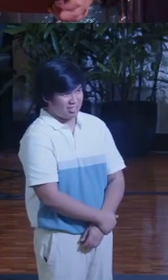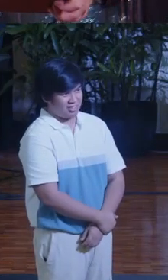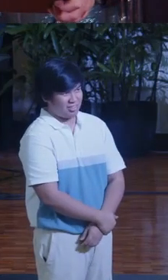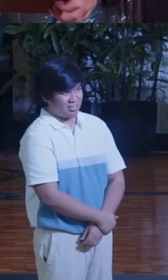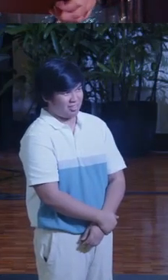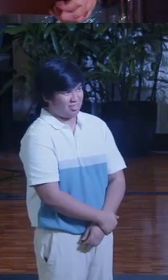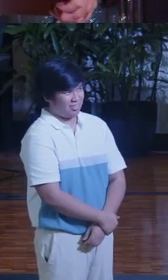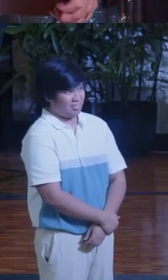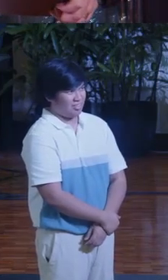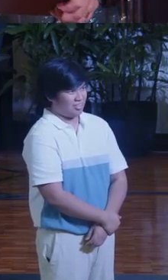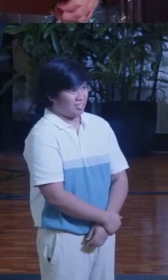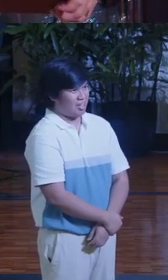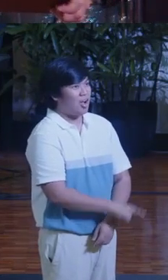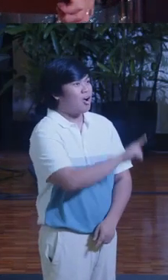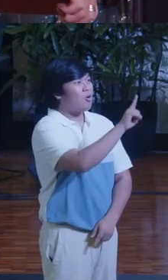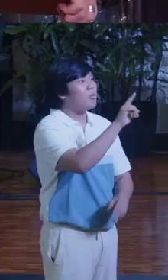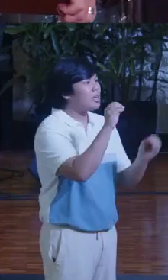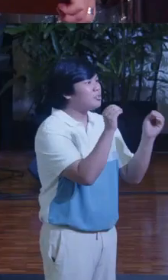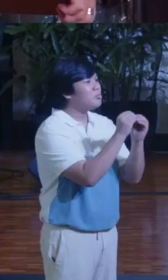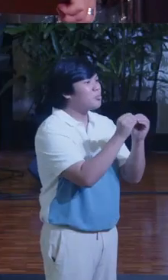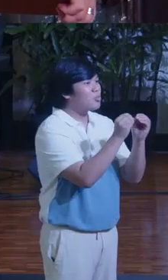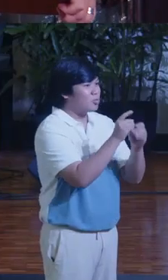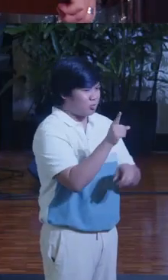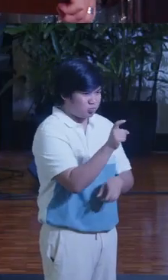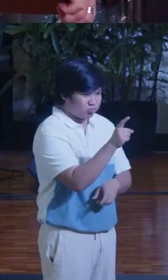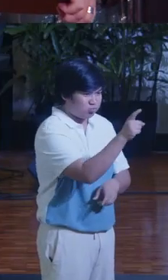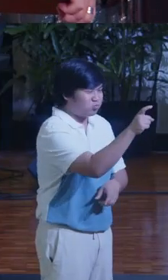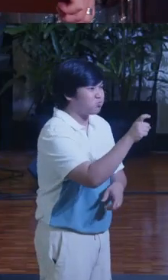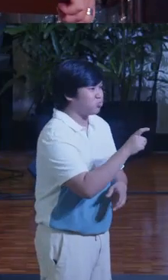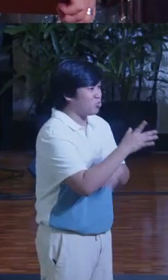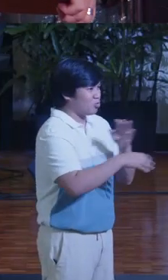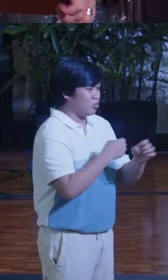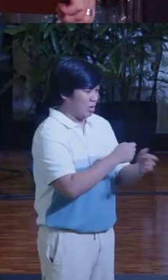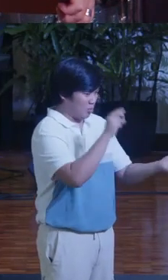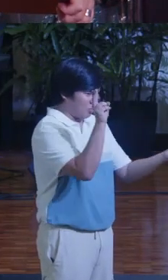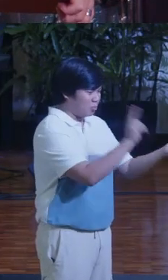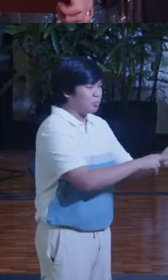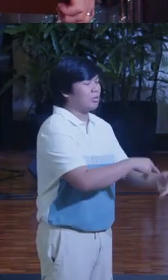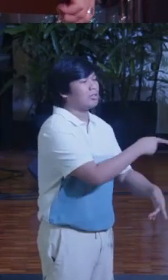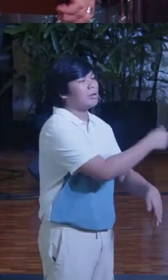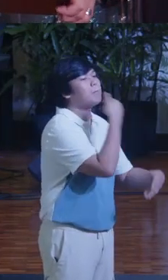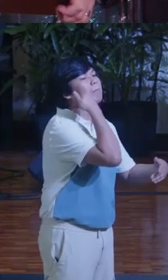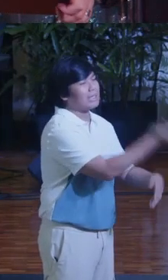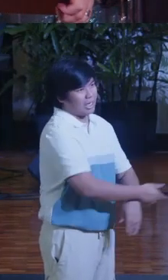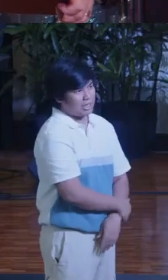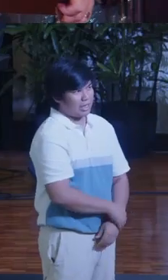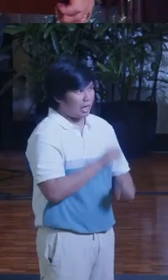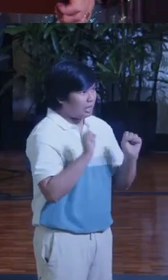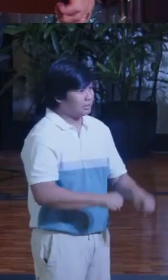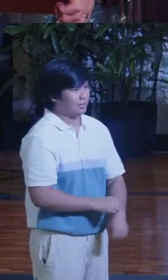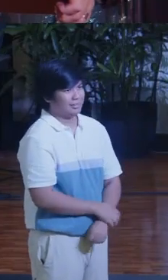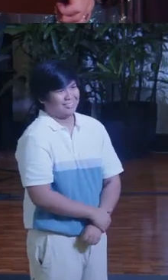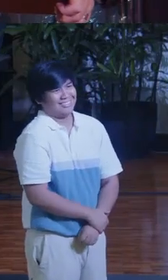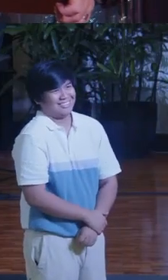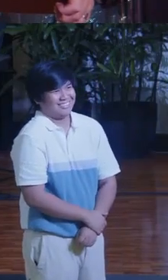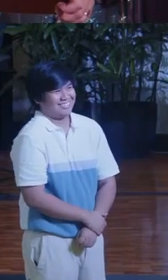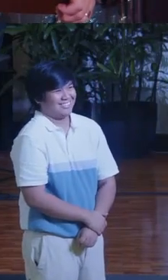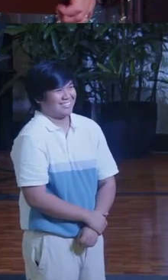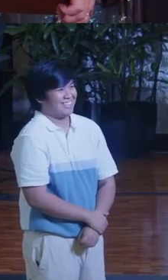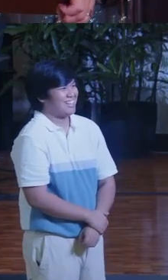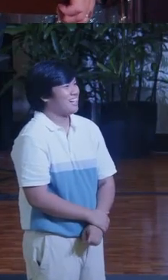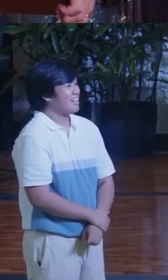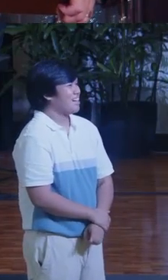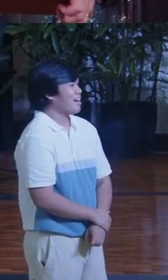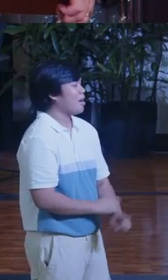bulate na lang ang pipirma, RIP na. Ganun na po ang edad ni Abraham. Teka muna,